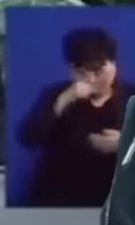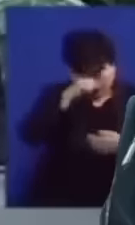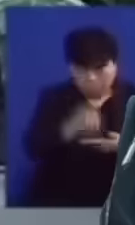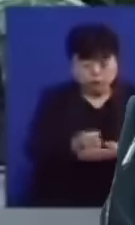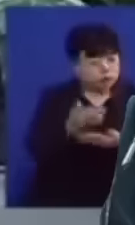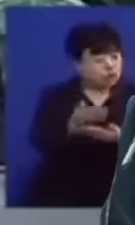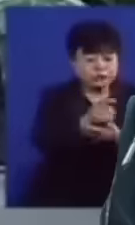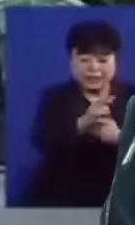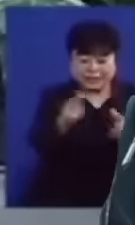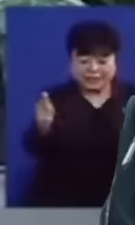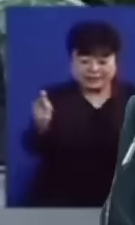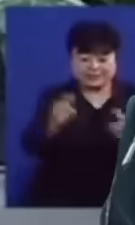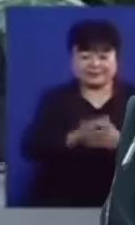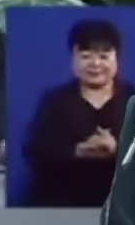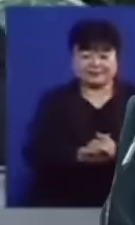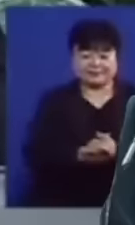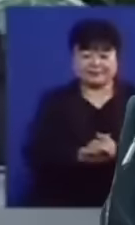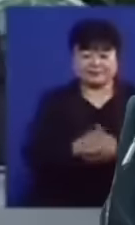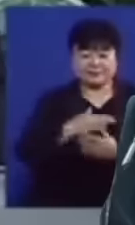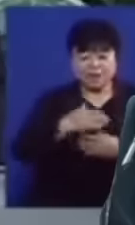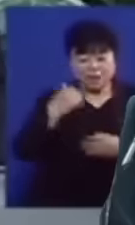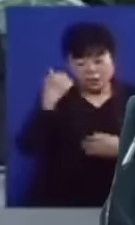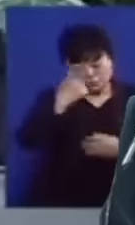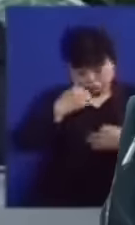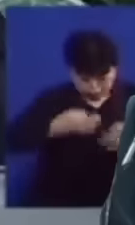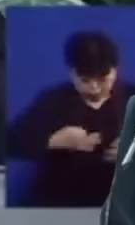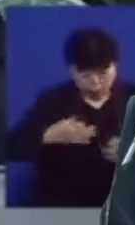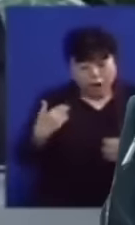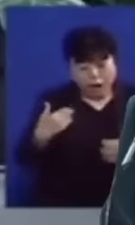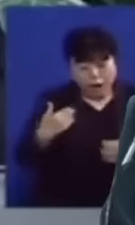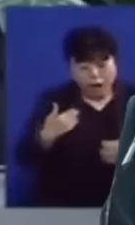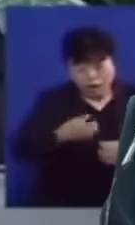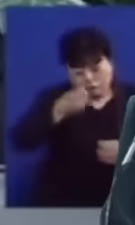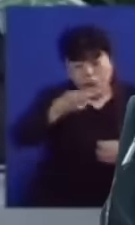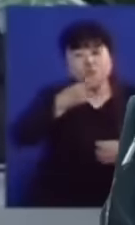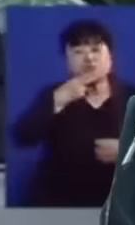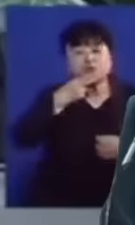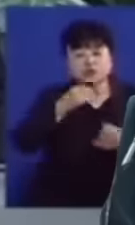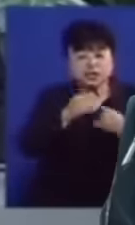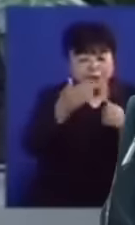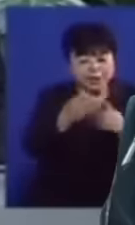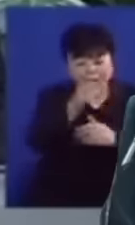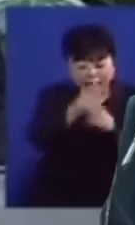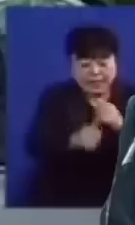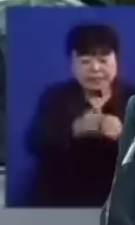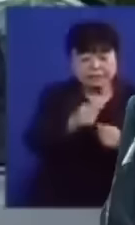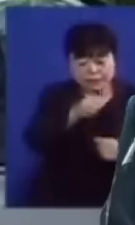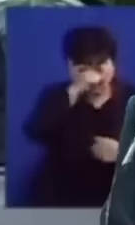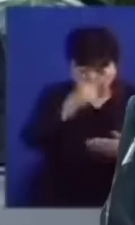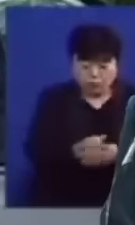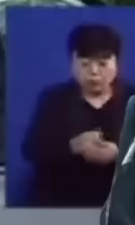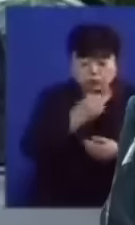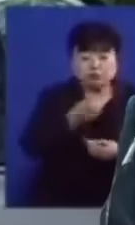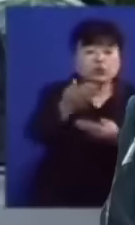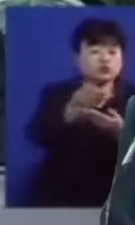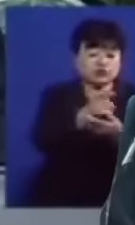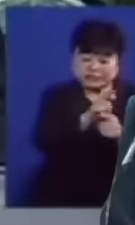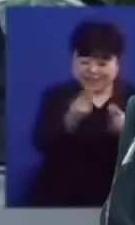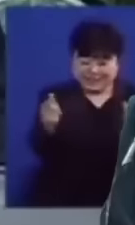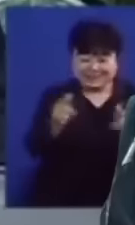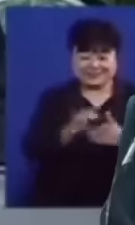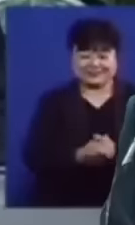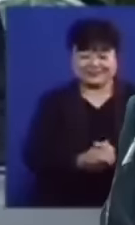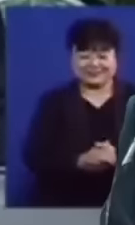형통케 하지 않습니다. 내가 누군지도 모르고 내가 꿈도 없는 사람에게 하나님이 축복을 해주지